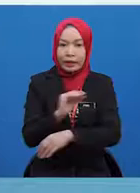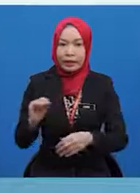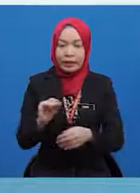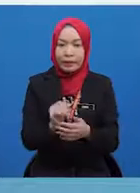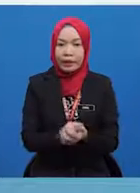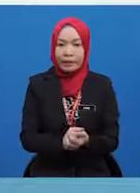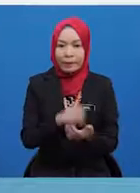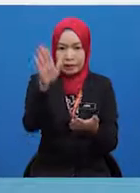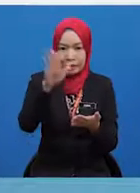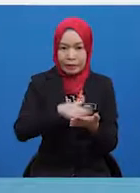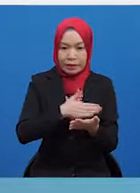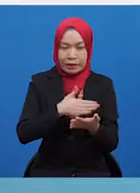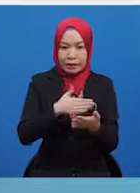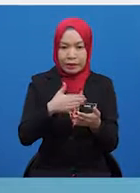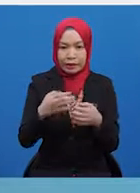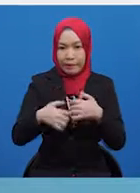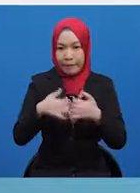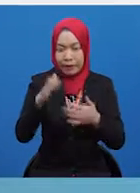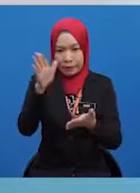pengimbas.